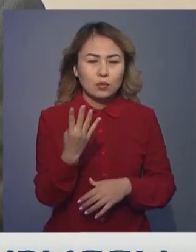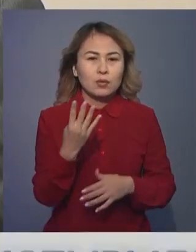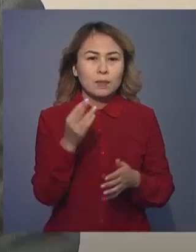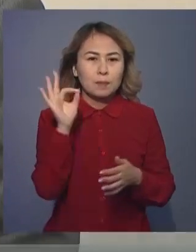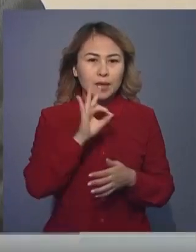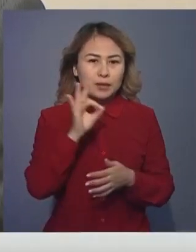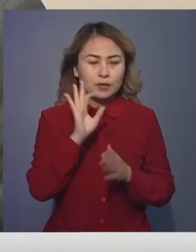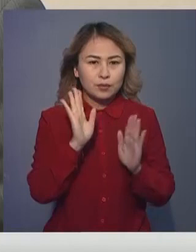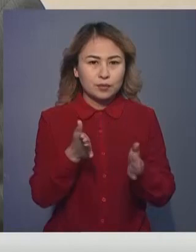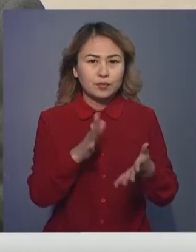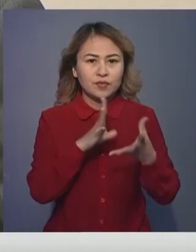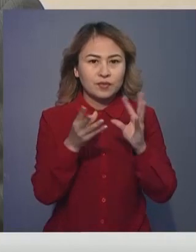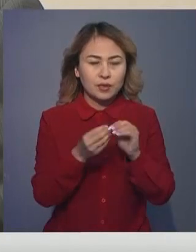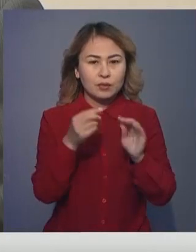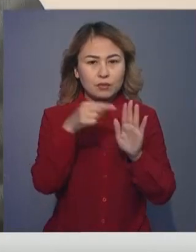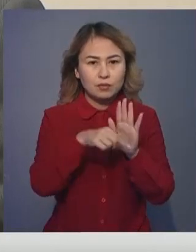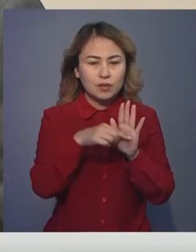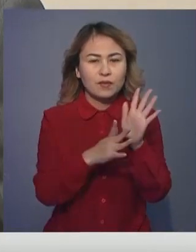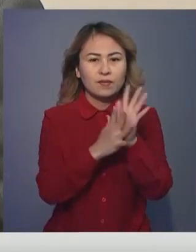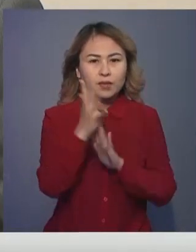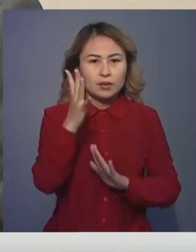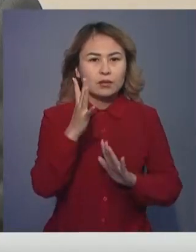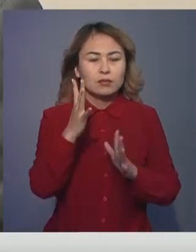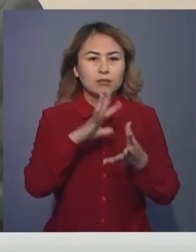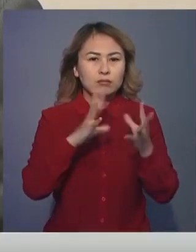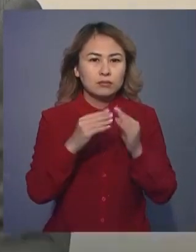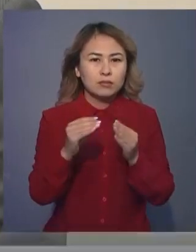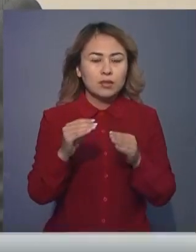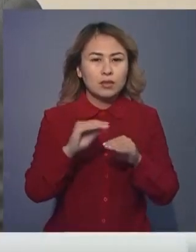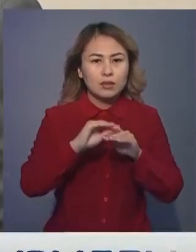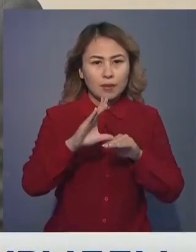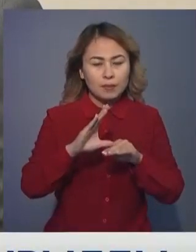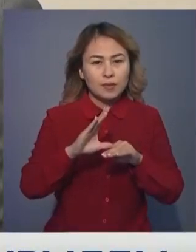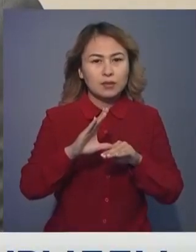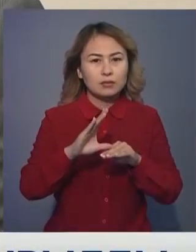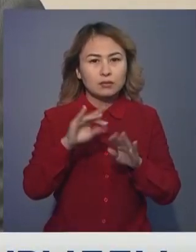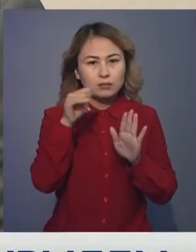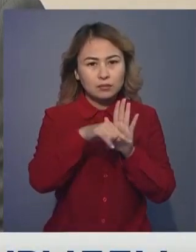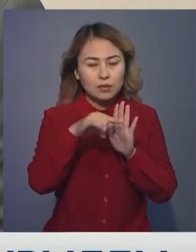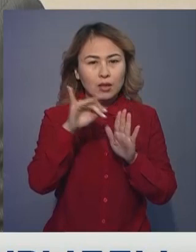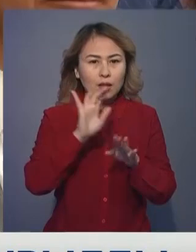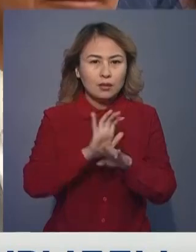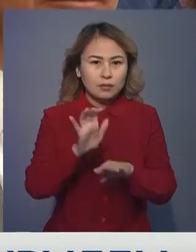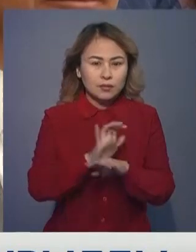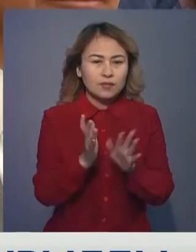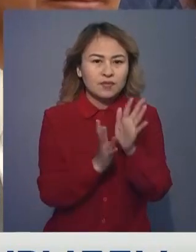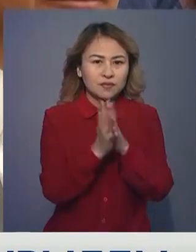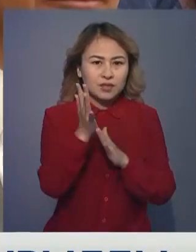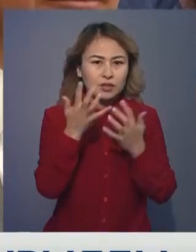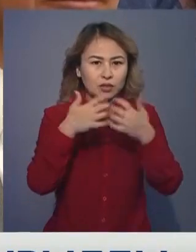4.4%-ті құрайды. Жалпы ішкі өнімнің өсуі жалпы жинақтың ішкі тұтынудың және экспорттың өсуі